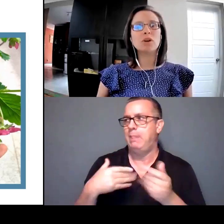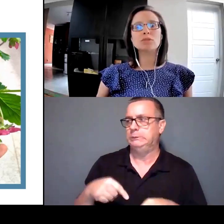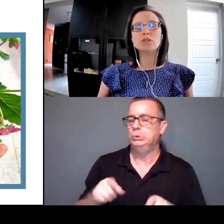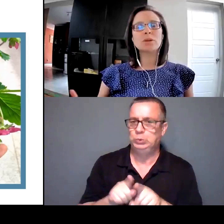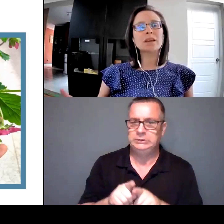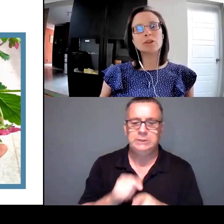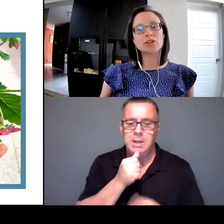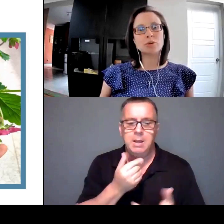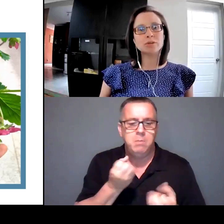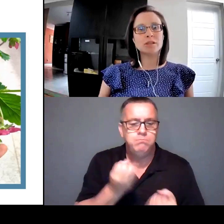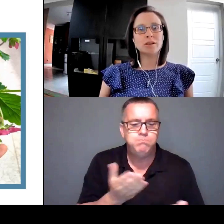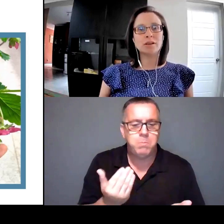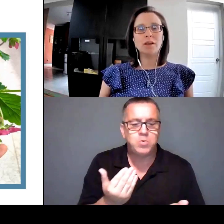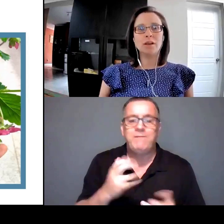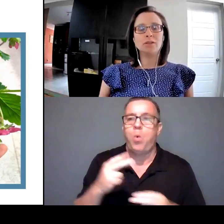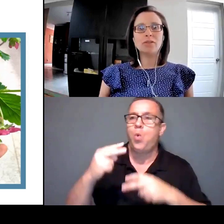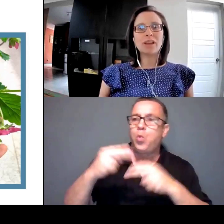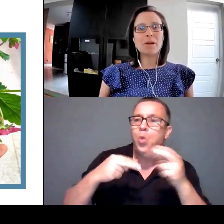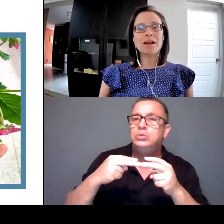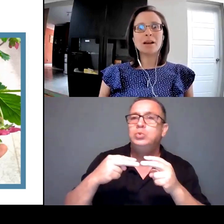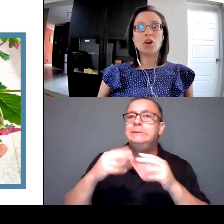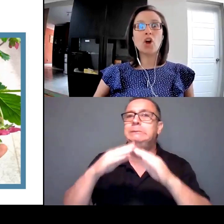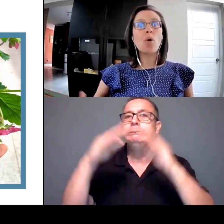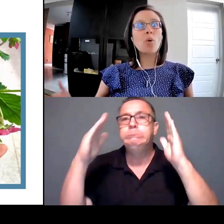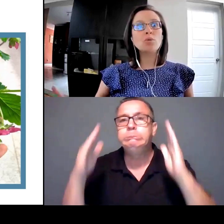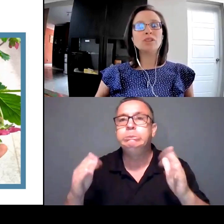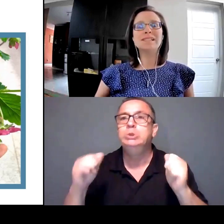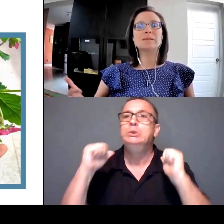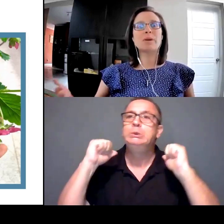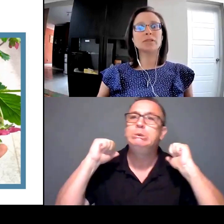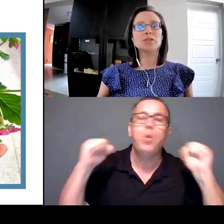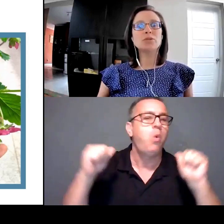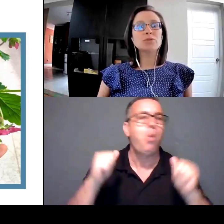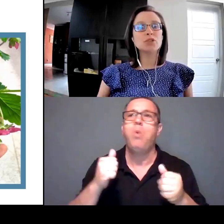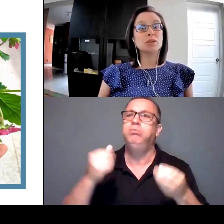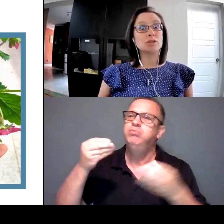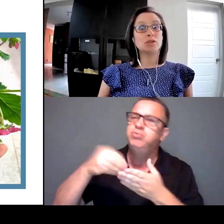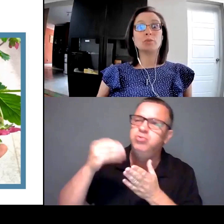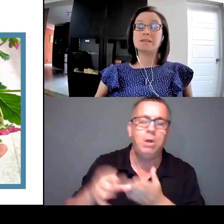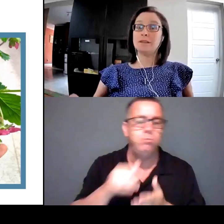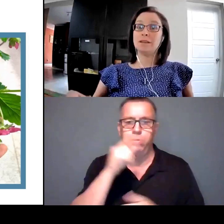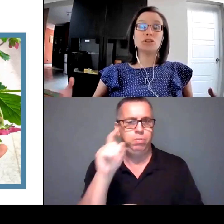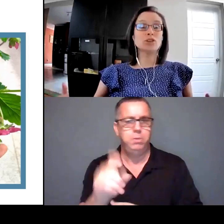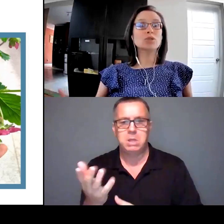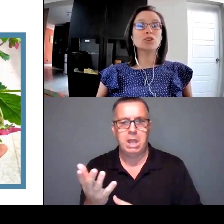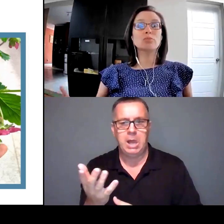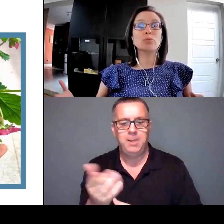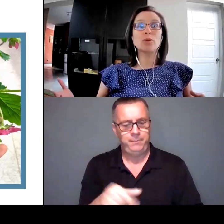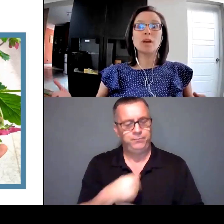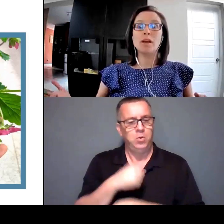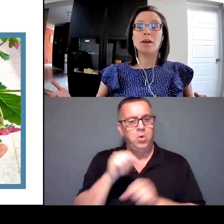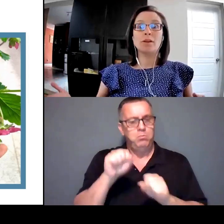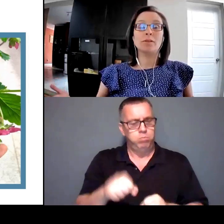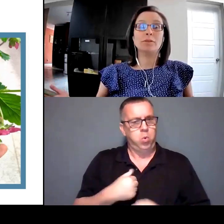de me construire quelque chose de vraiment gros, de dispendieux. C'est quelque chose que je